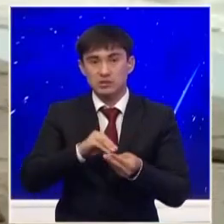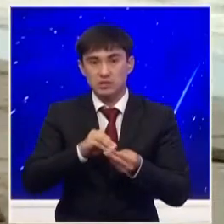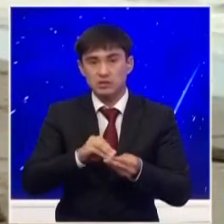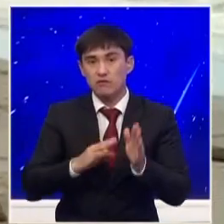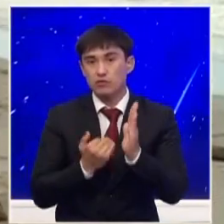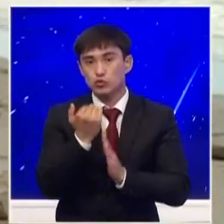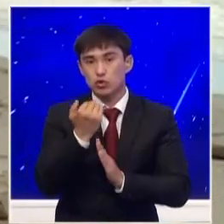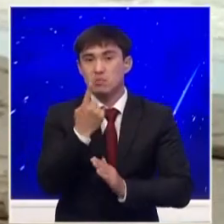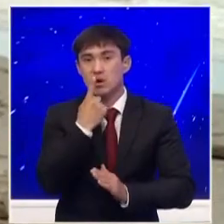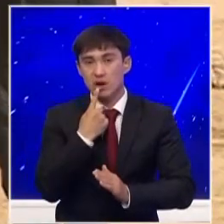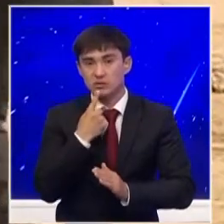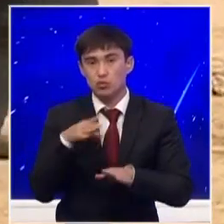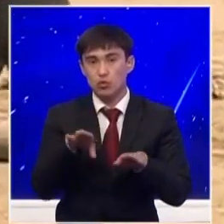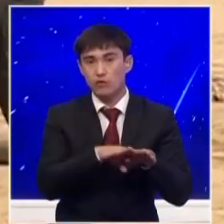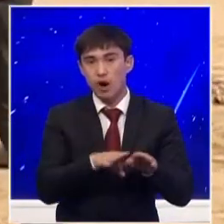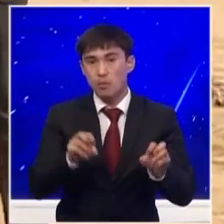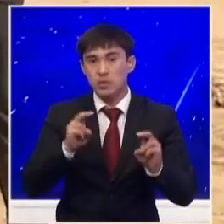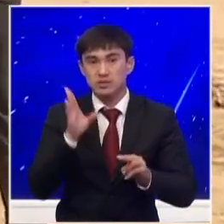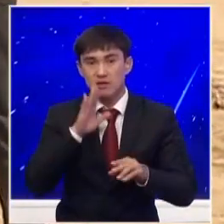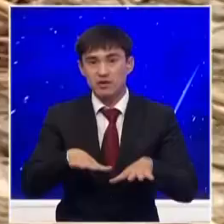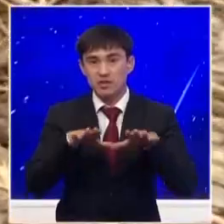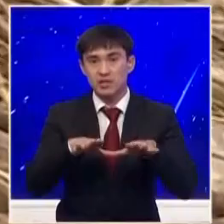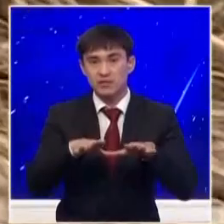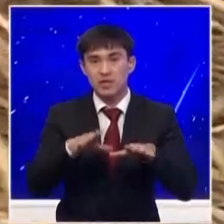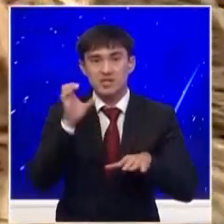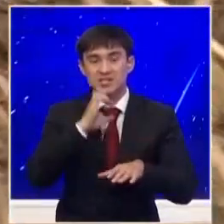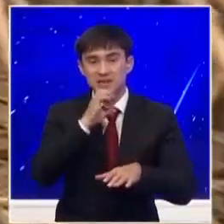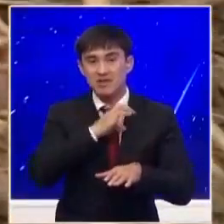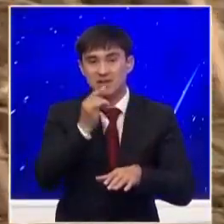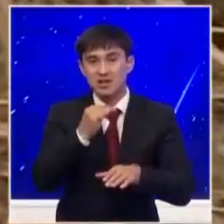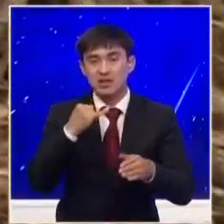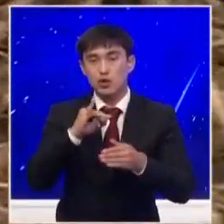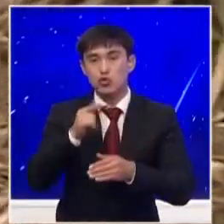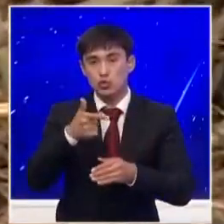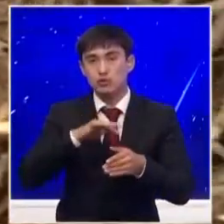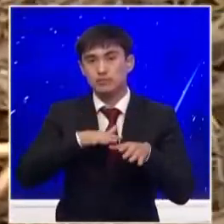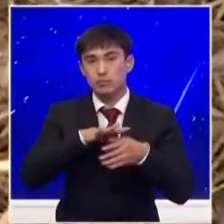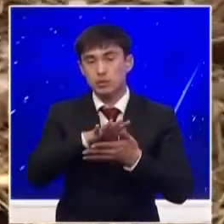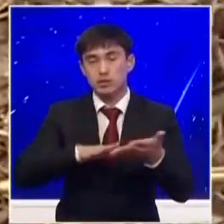самым высоким, красным, а угроза наводнений смещается с севера Италии на юг.